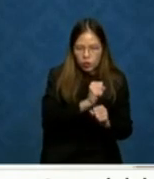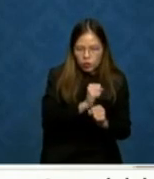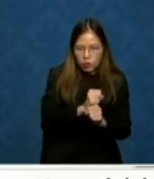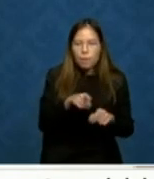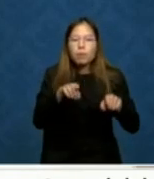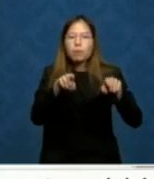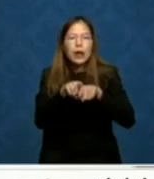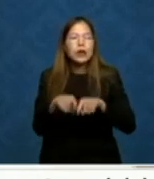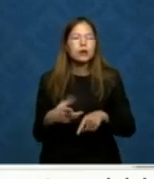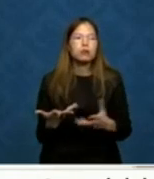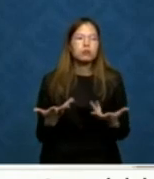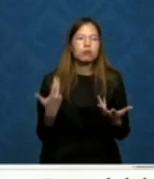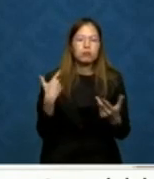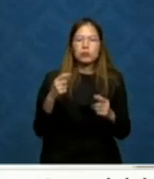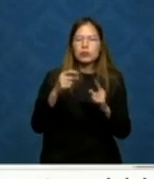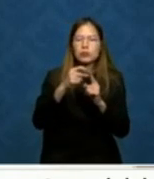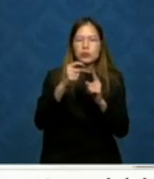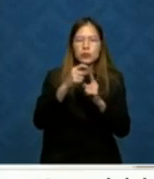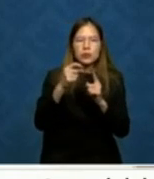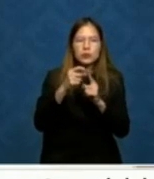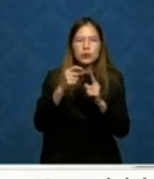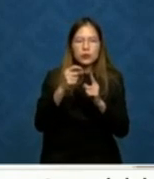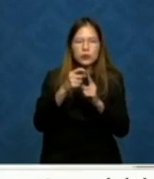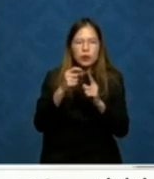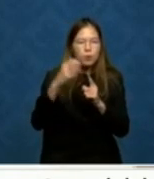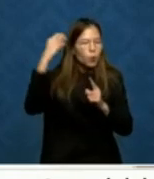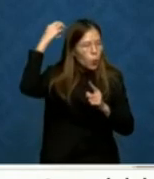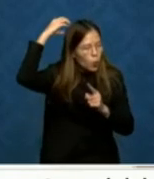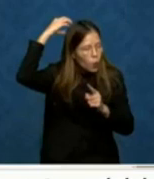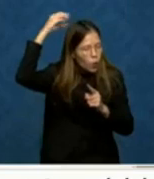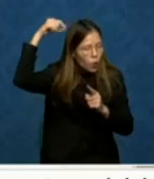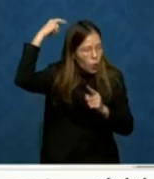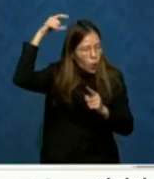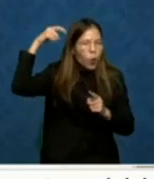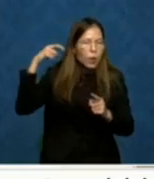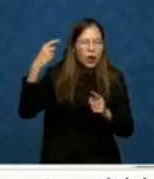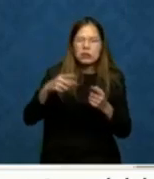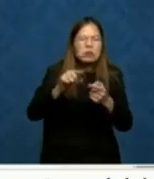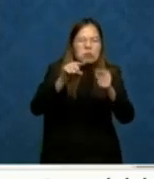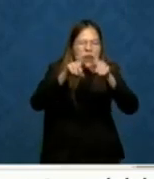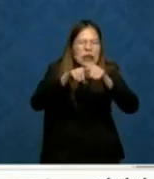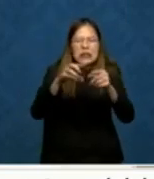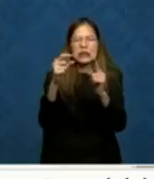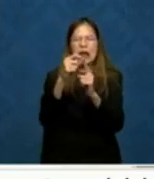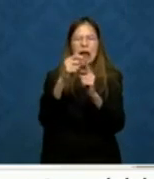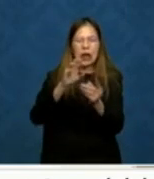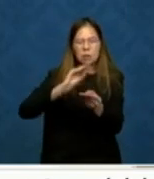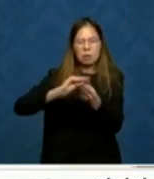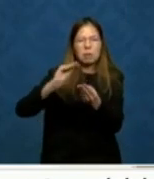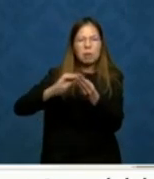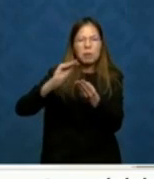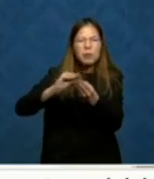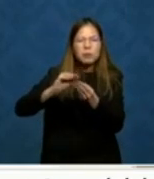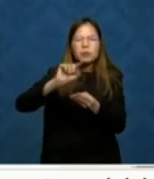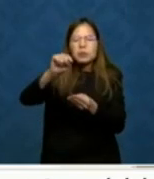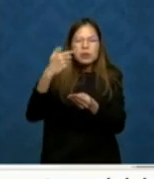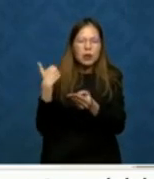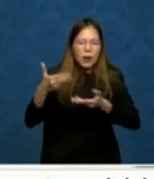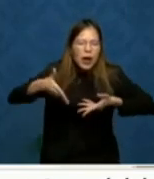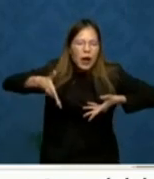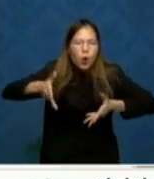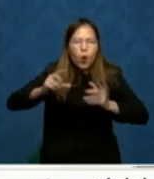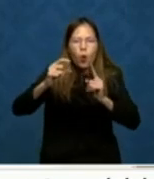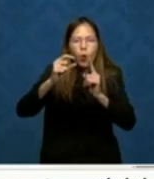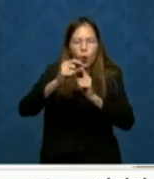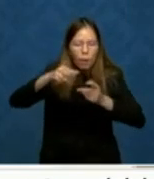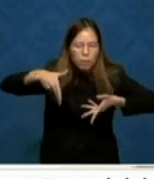ากัมพูชาที่แปลว่าส่วนลึกคำเดียวกับคำว่าจังหวัดฉะเชิงเทราเลยครับฉะเชิงเทรานี่แปลว่าคลองลึกนะครับชำเรา